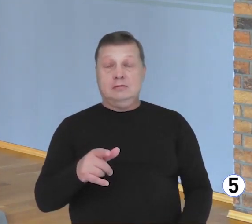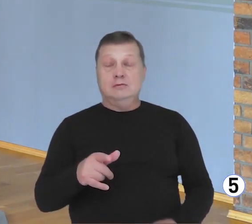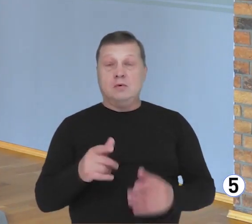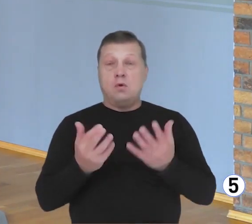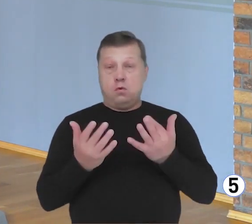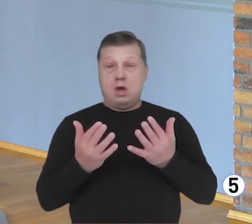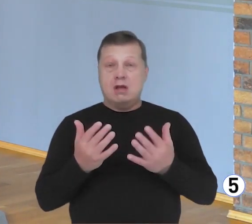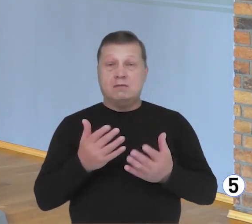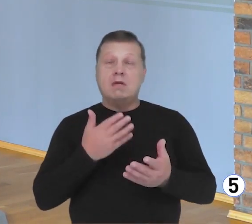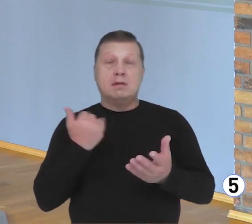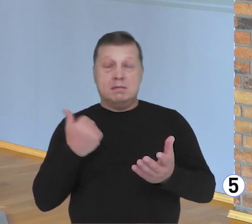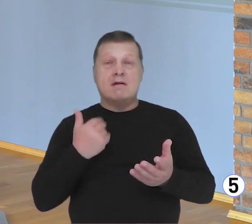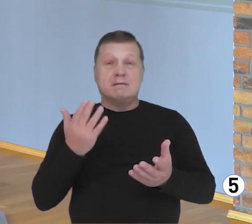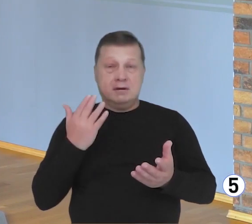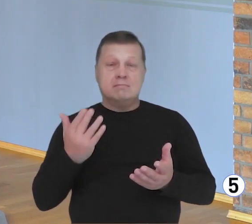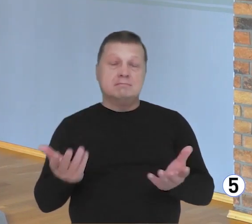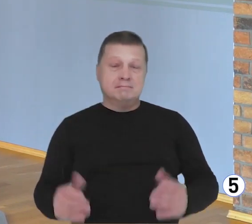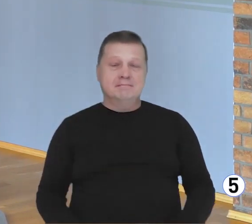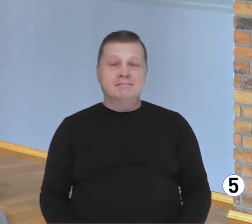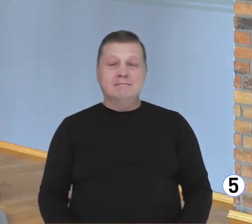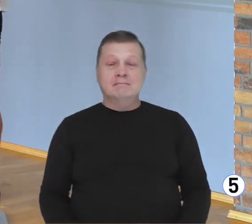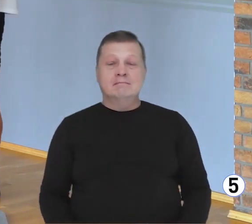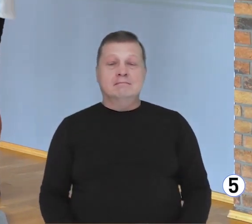najbardziej złożone ćwiczenie z tych wszystkich.